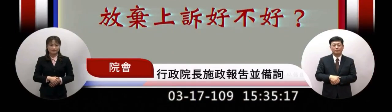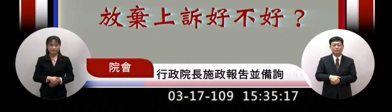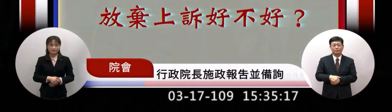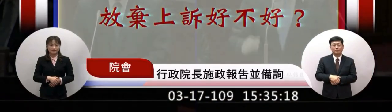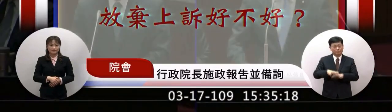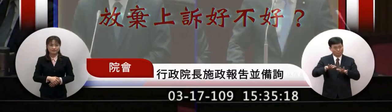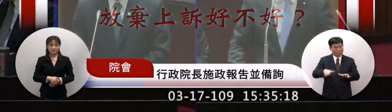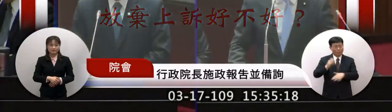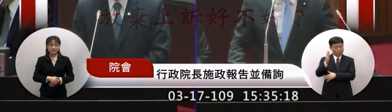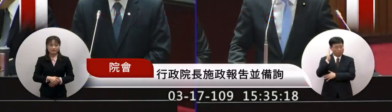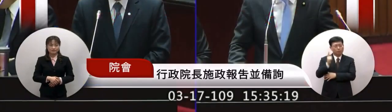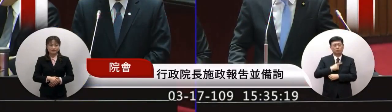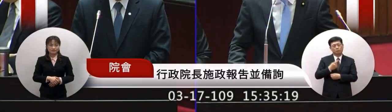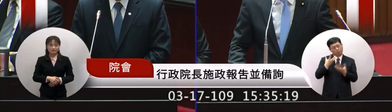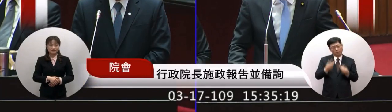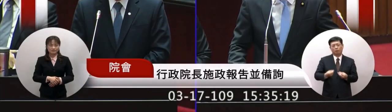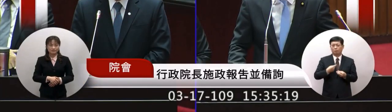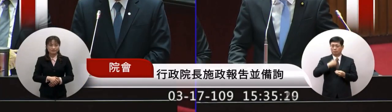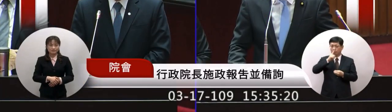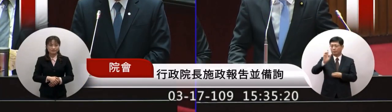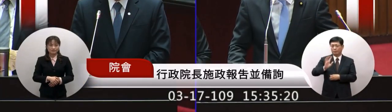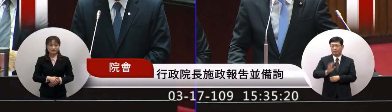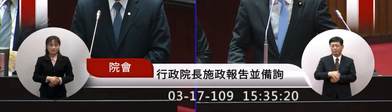讲这届政府认输，不爱阁过啊？